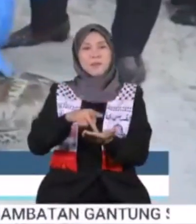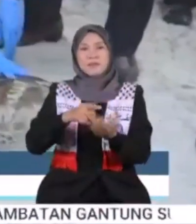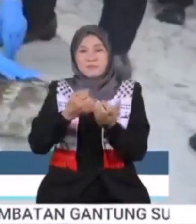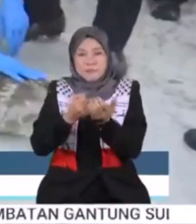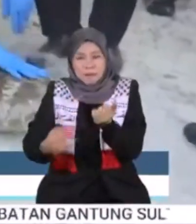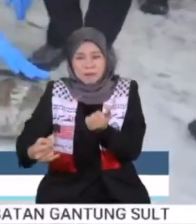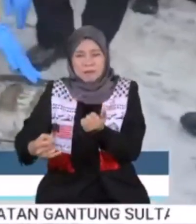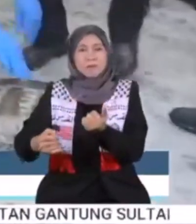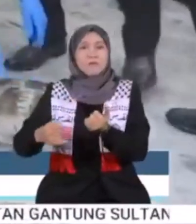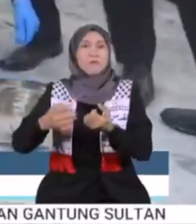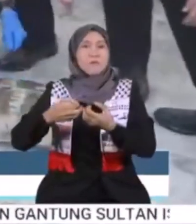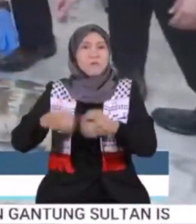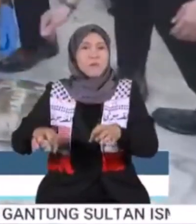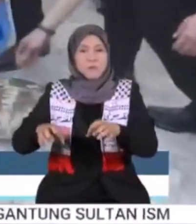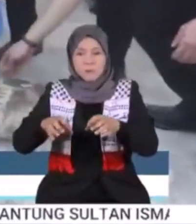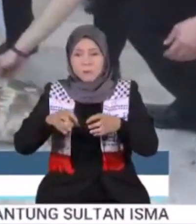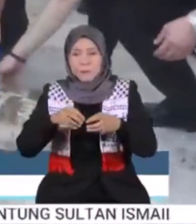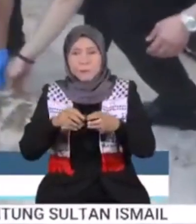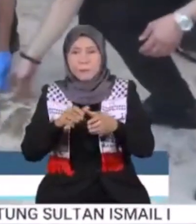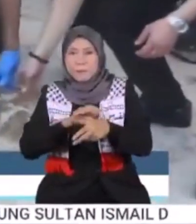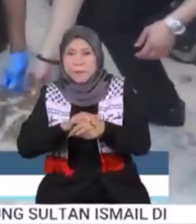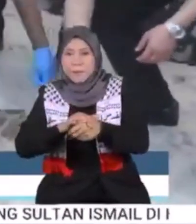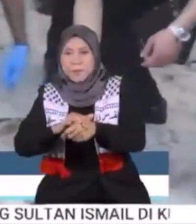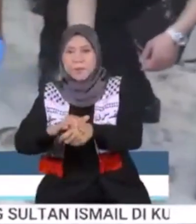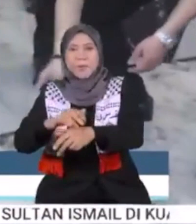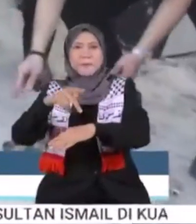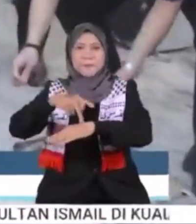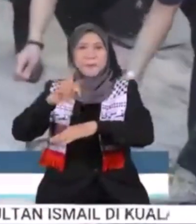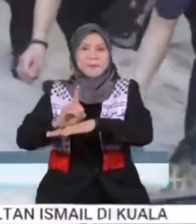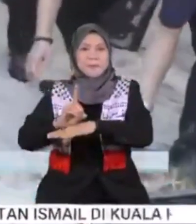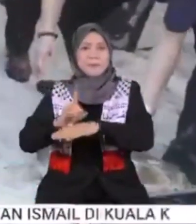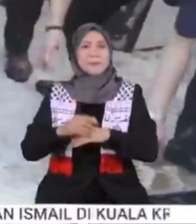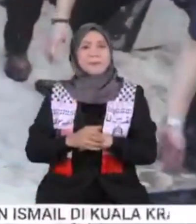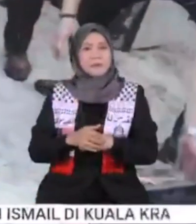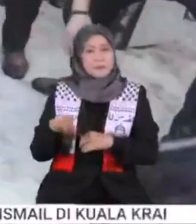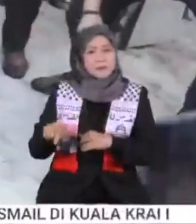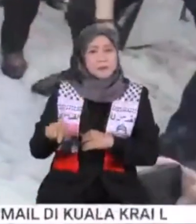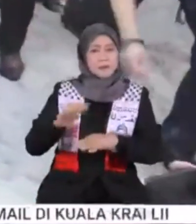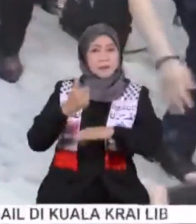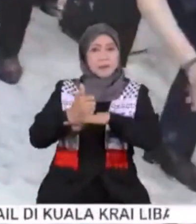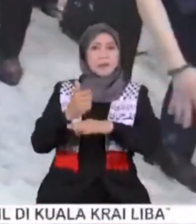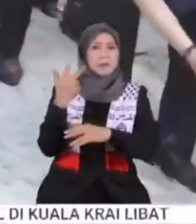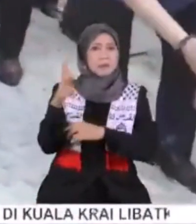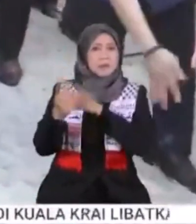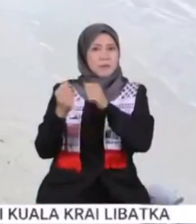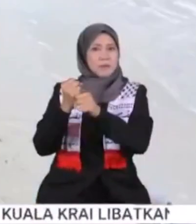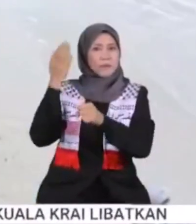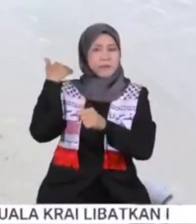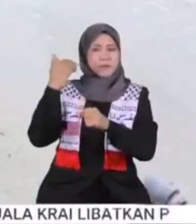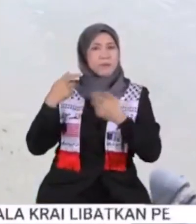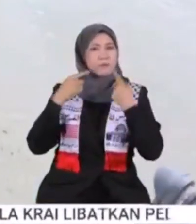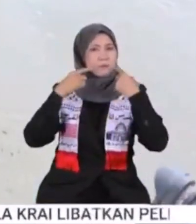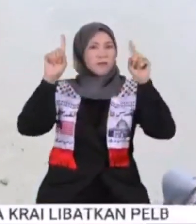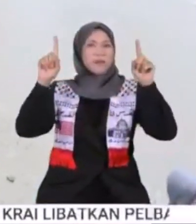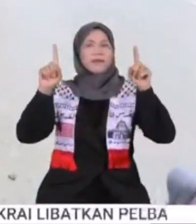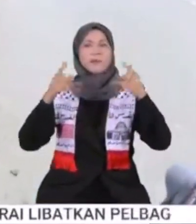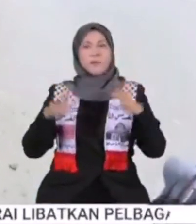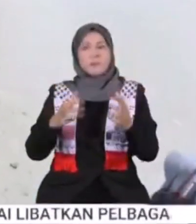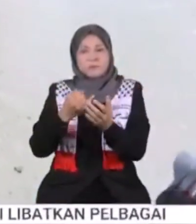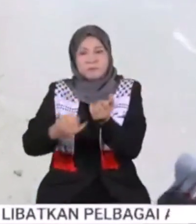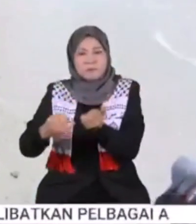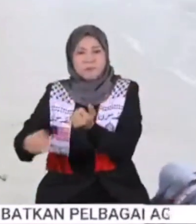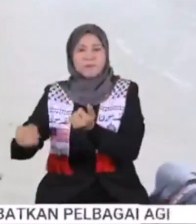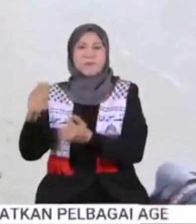Penyu Glory dan Pelepasan Penyu di Port Dickson. Pusat Penetasan Penyu Glory yang ditubuhkan 13 tahun lalu telah berjaya